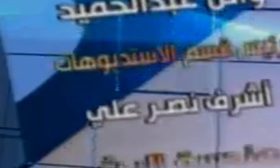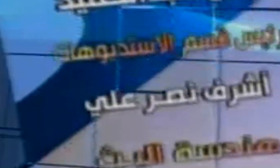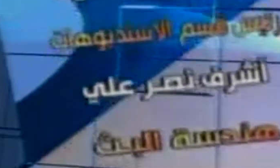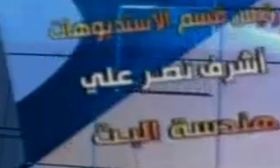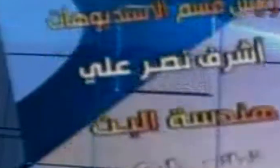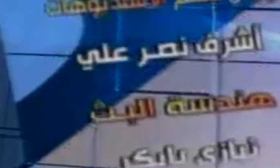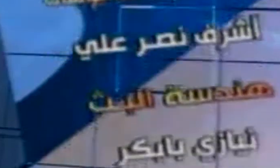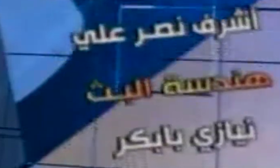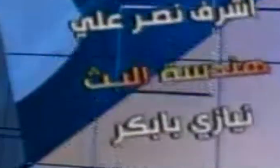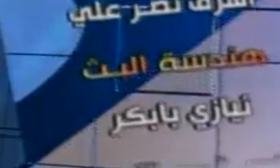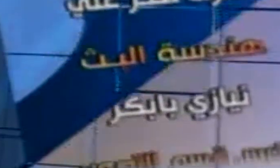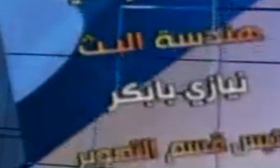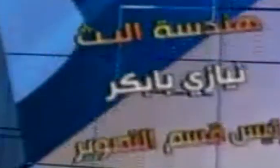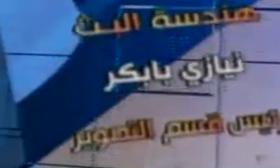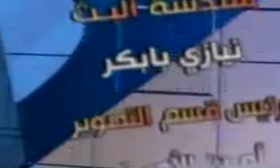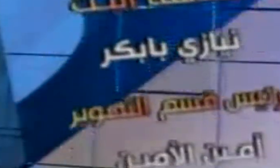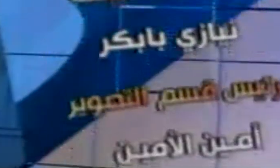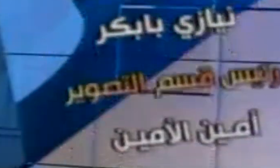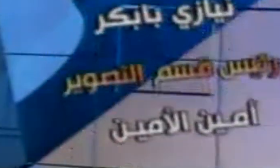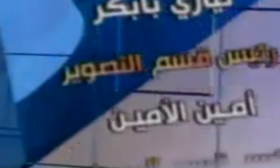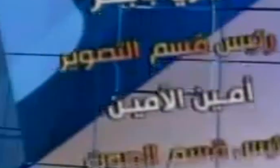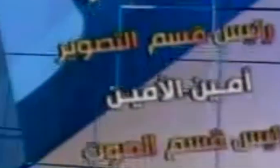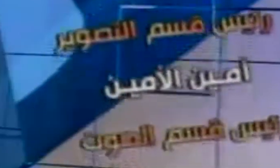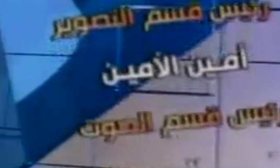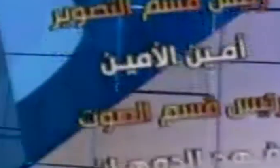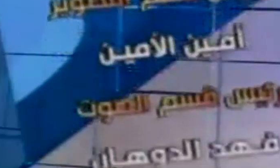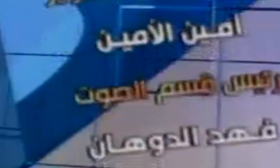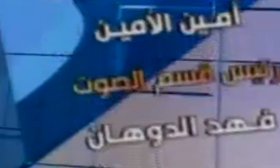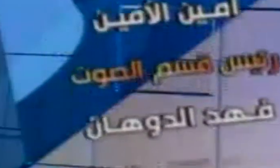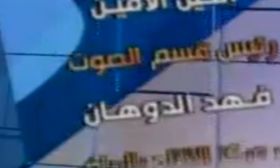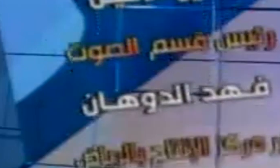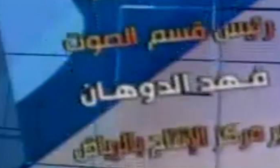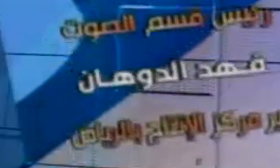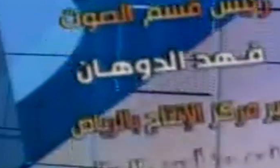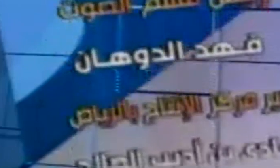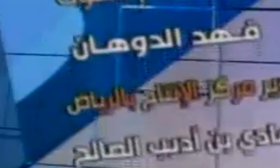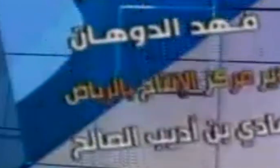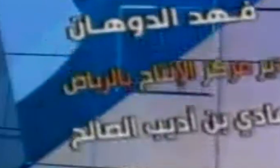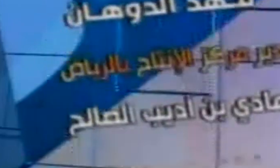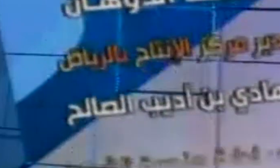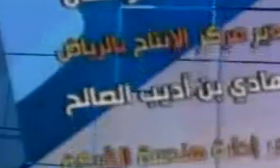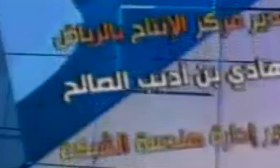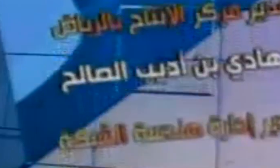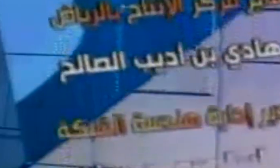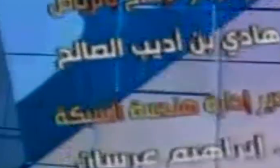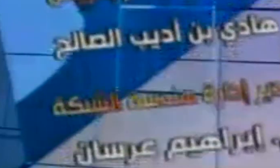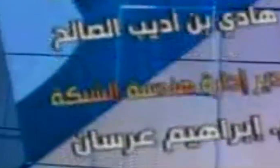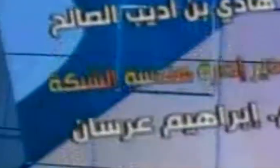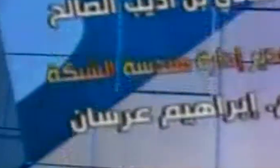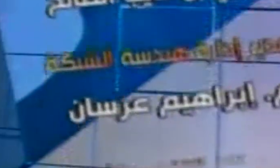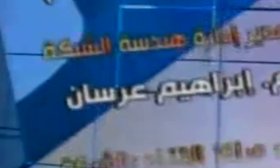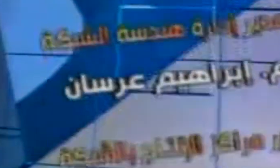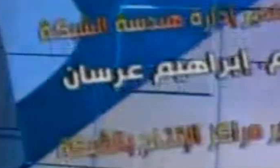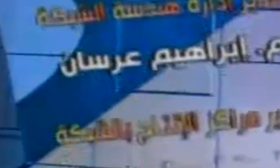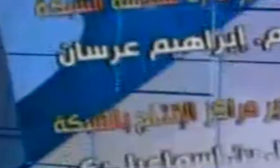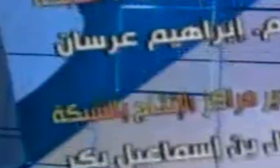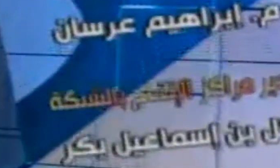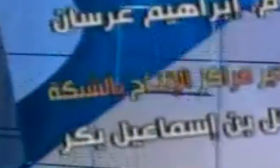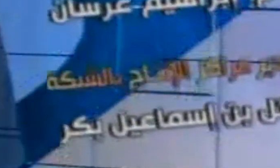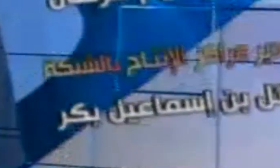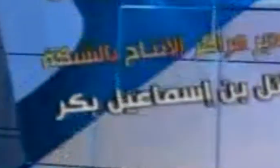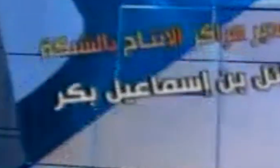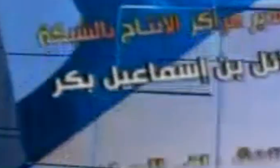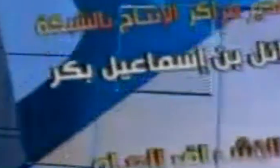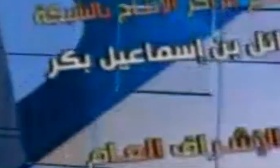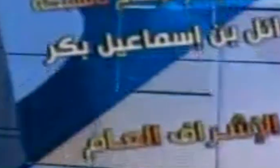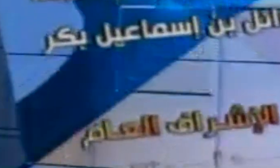وسلم. اللهم إنا نشهدك بأنه قد أدى الأمانة،